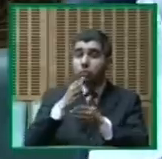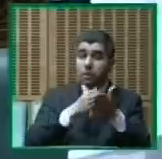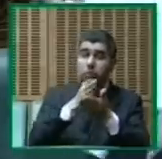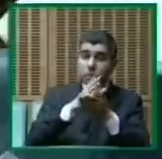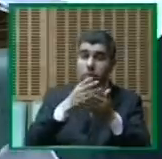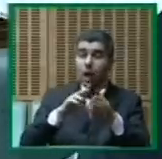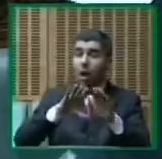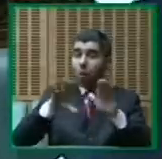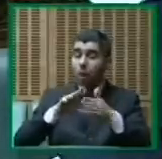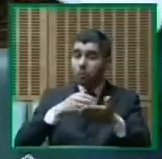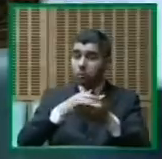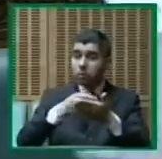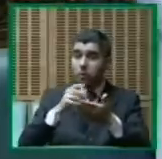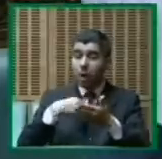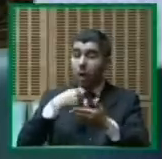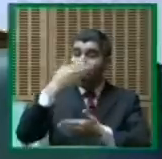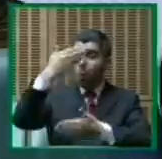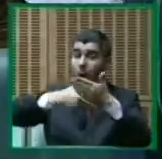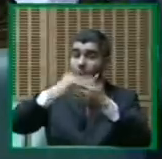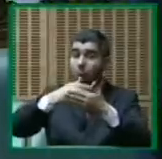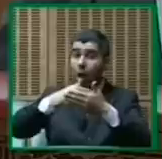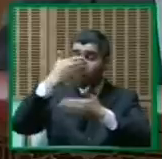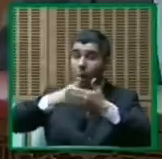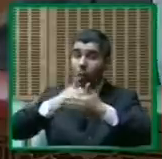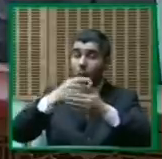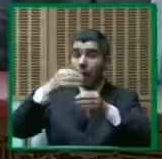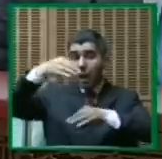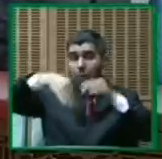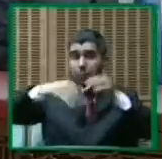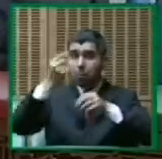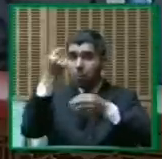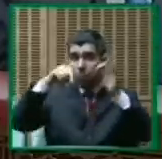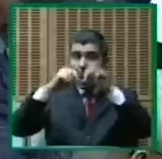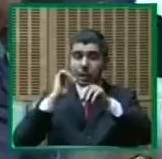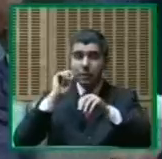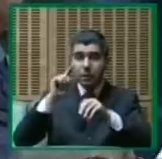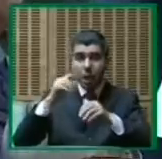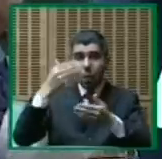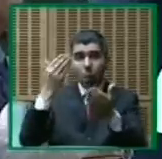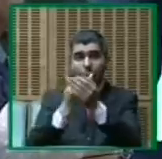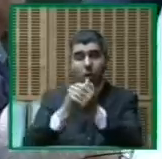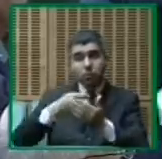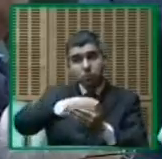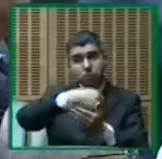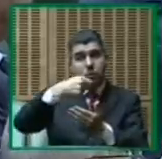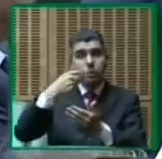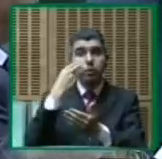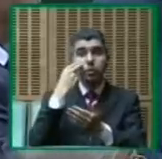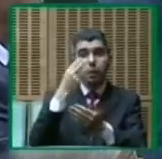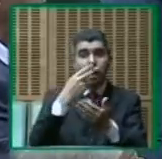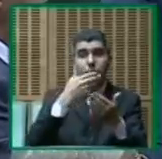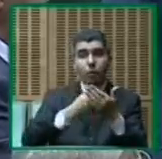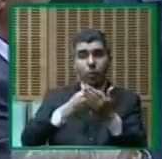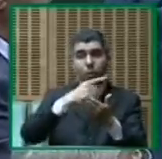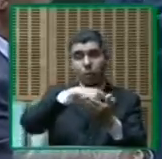عقود. انا لا اتكلم على الهوى، هذه رخصه معطيه من لاجونس اوربان ديال الدار البيضاء، وهذا عقد توثيقي، وهذا عقد